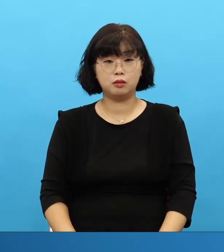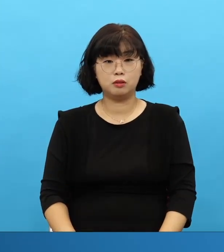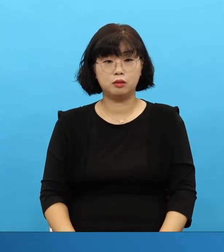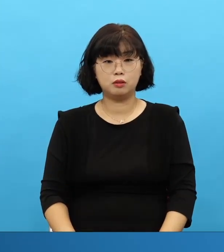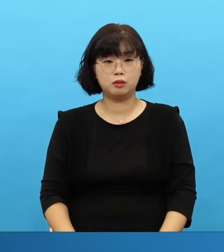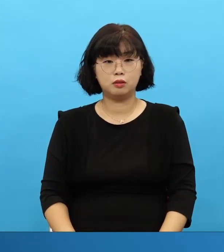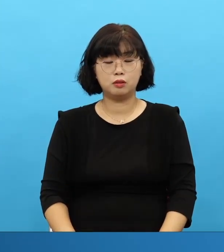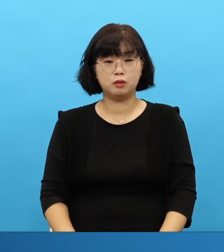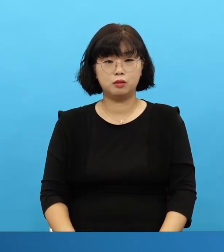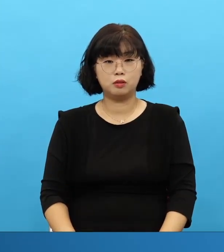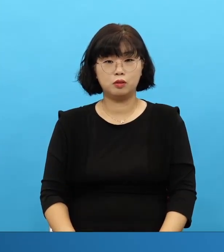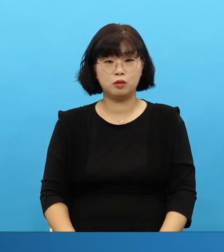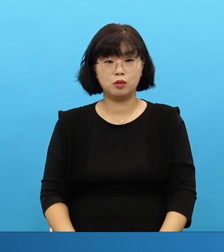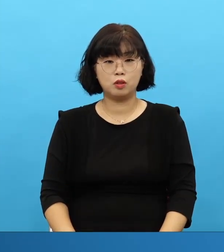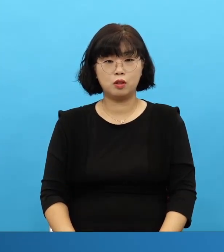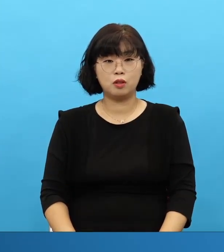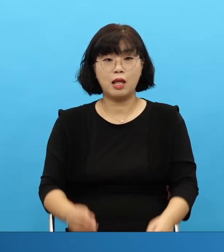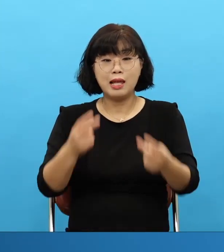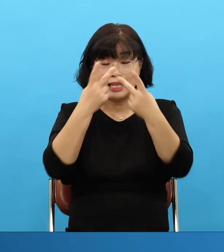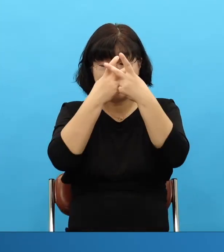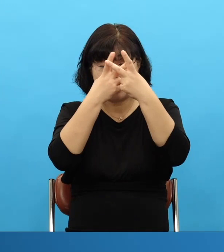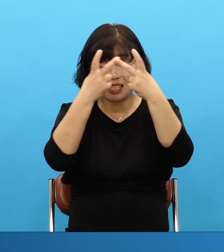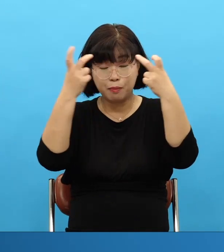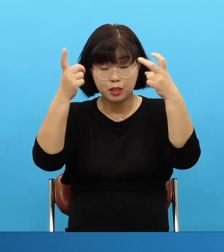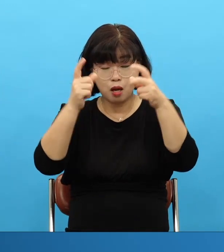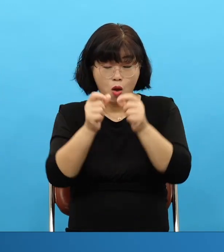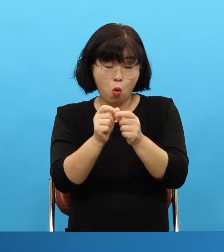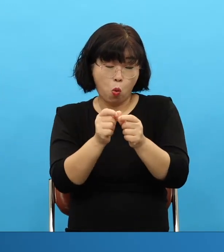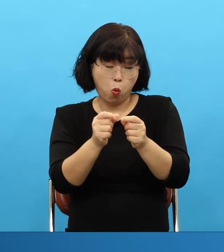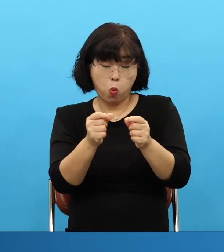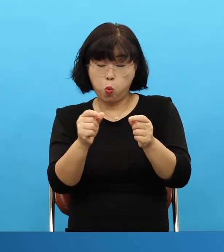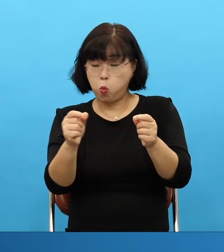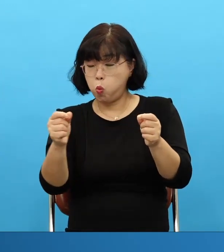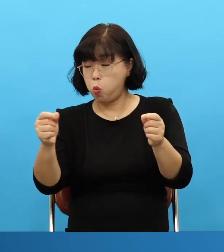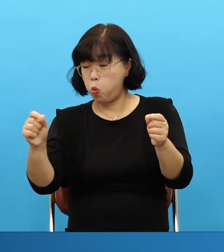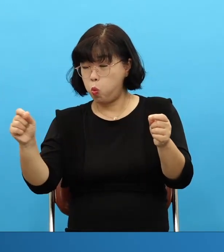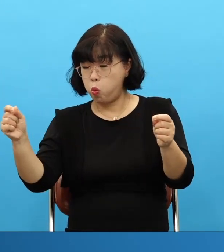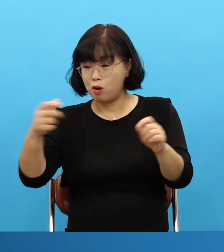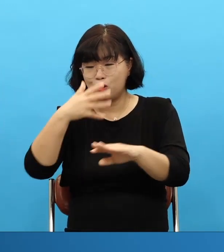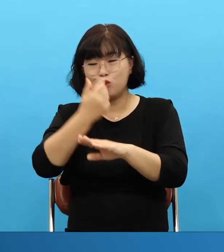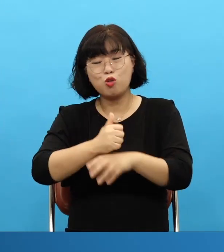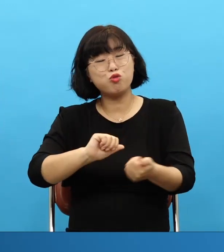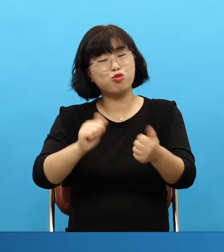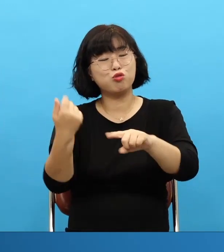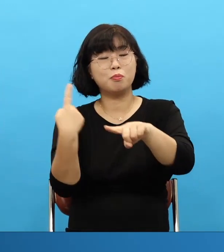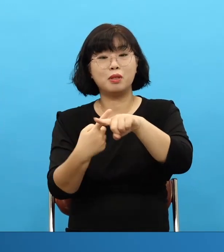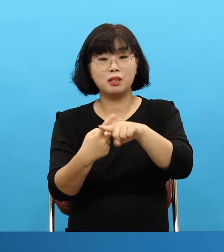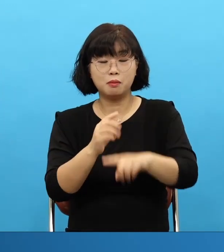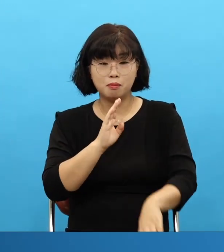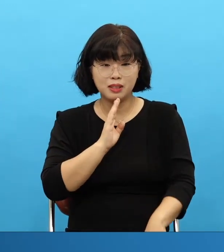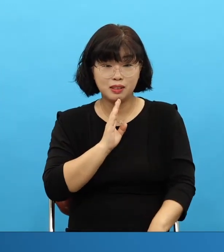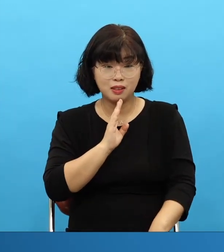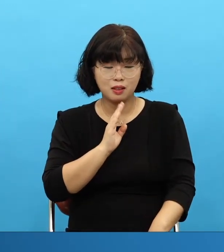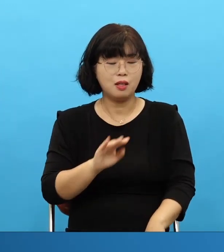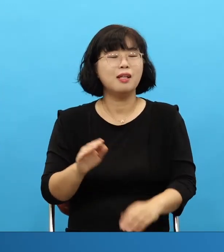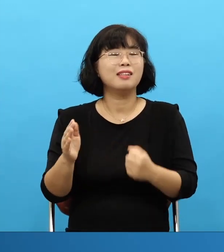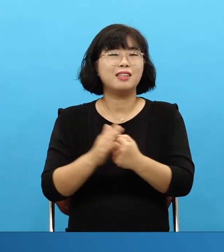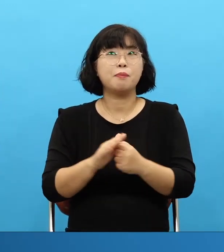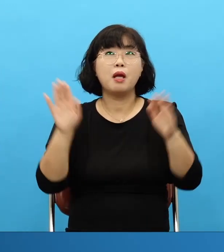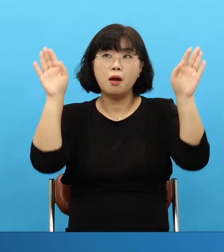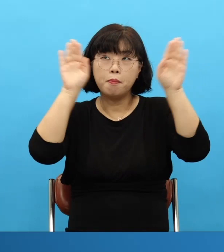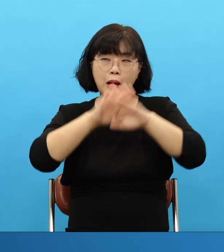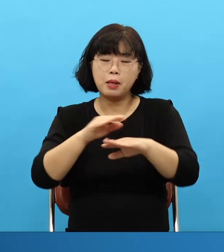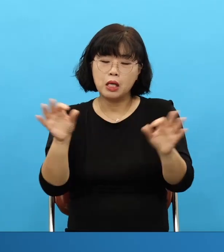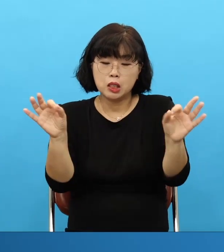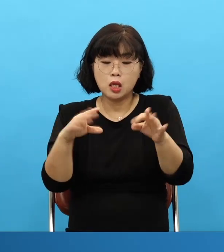health if that's the case for you. 진짜로 Just 따지면. sleep less hours in the night and just slumber and nap throughout the day. 일본의 어떤 학자가